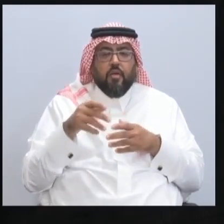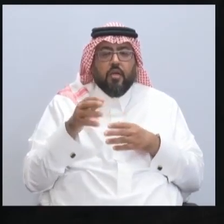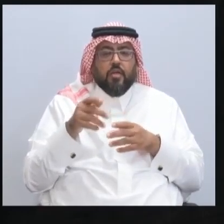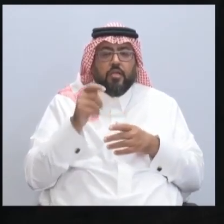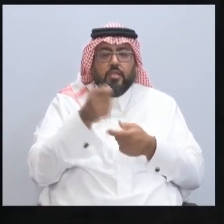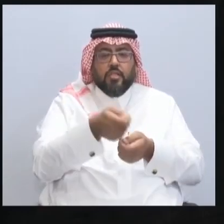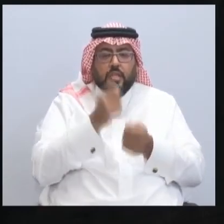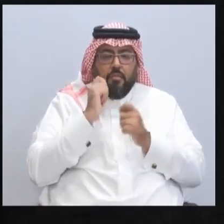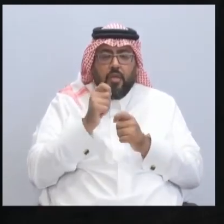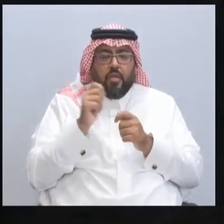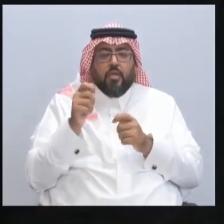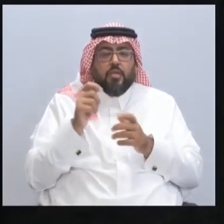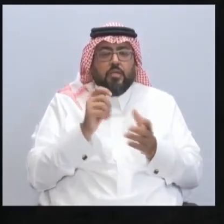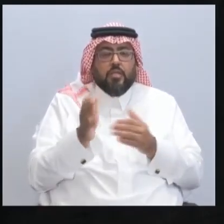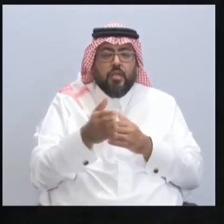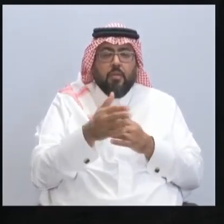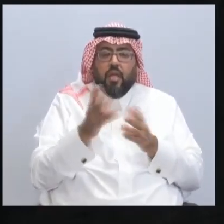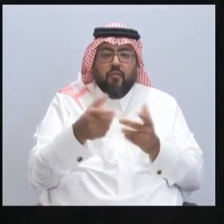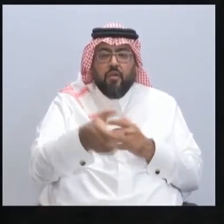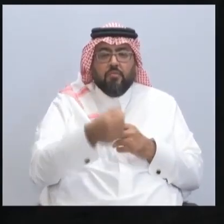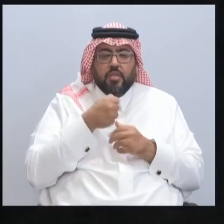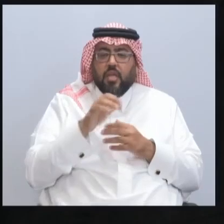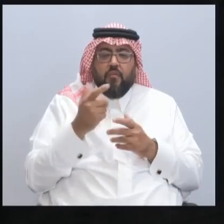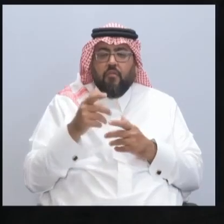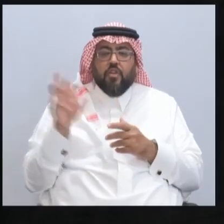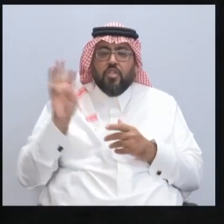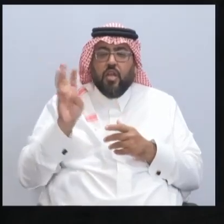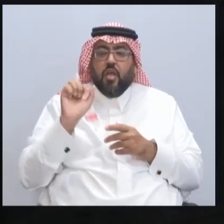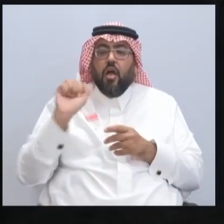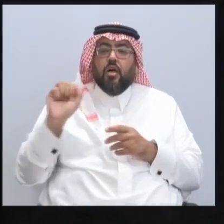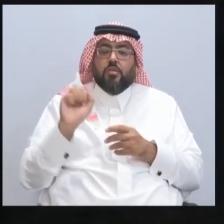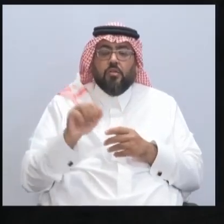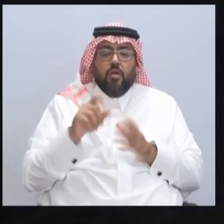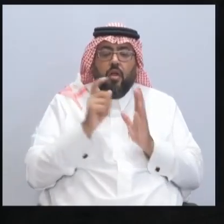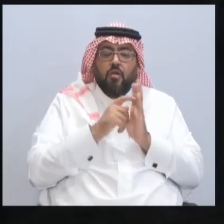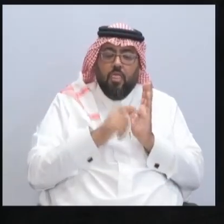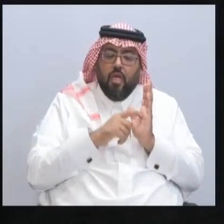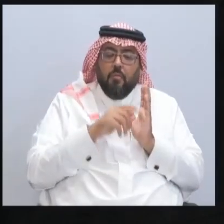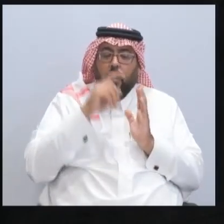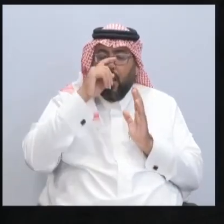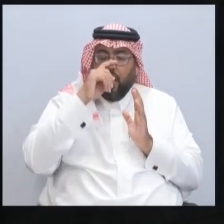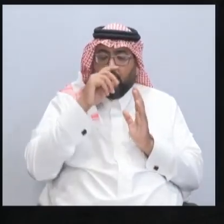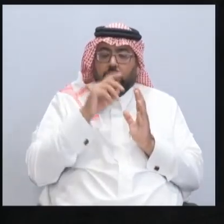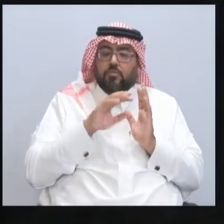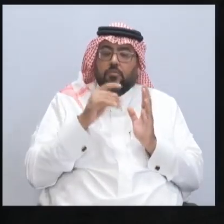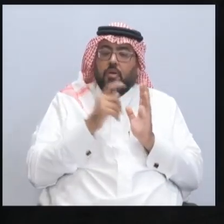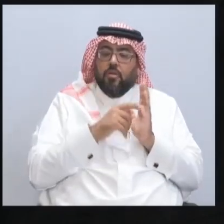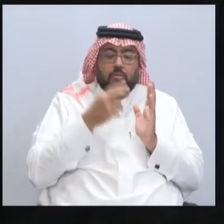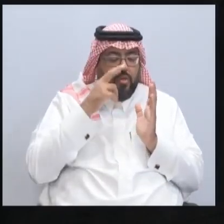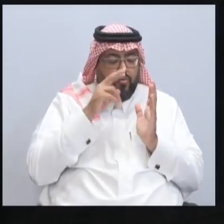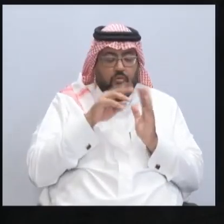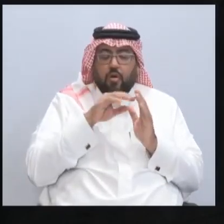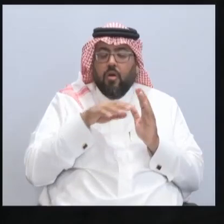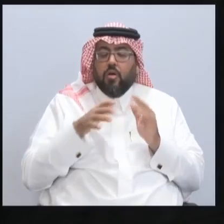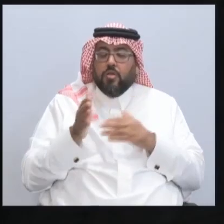شركات متخصصه وسنت كذلك انظمه وقوانين للصيد البحري